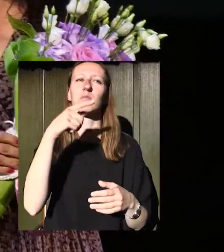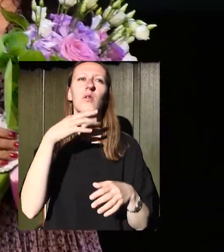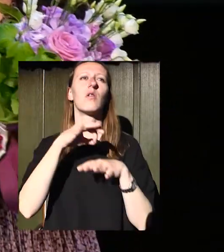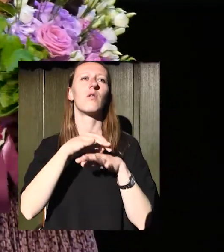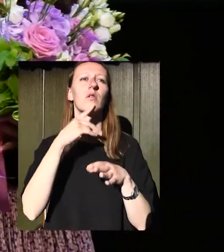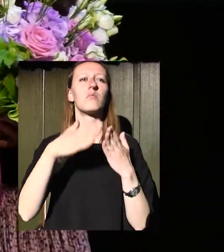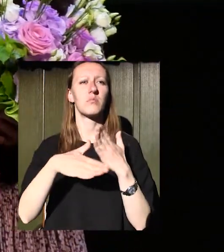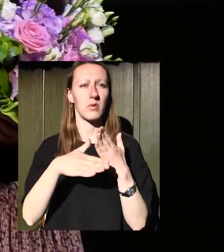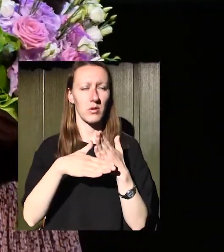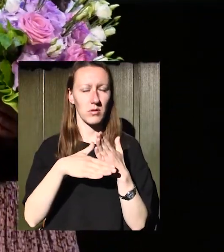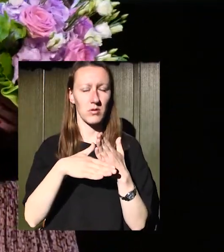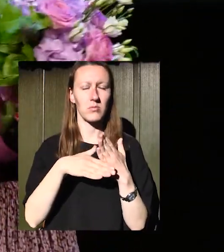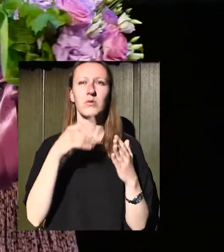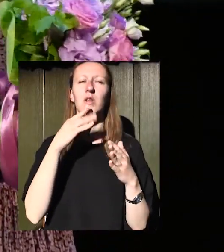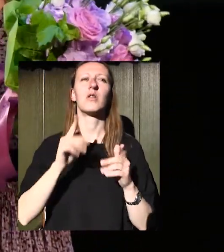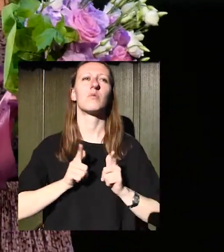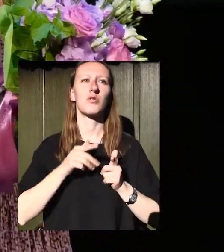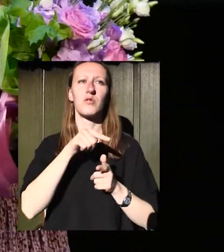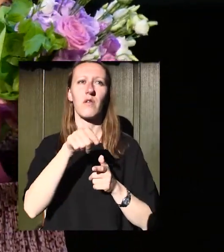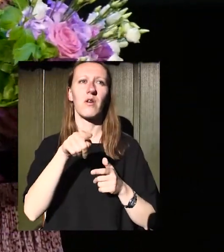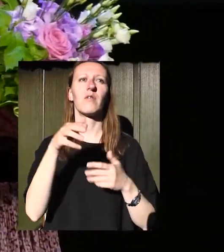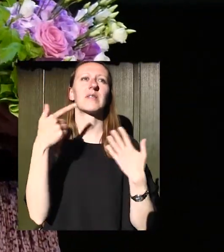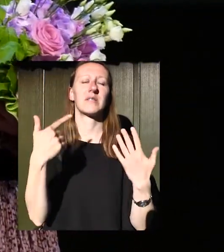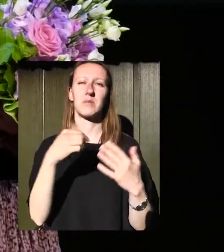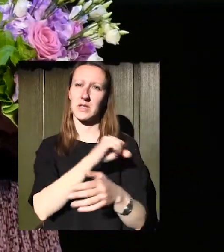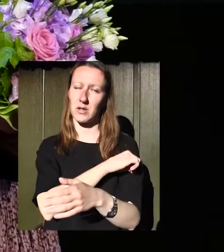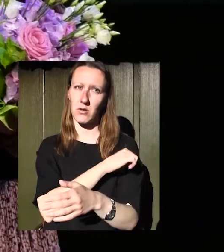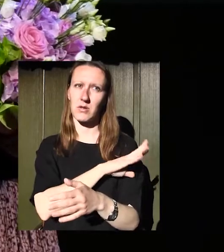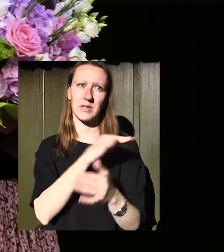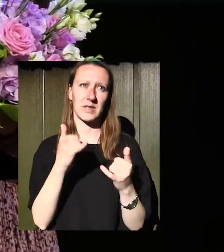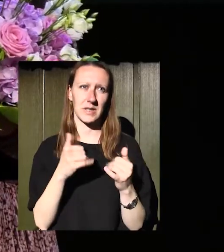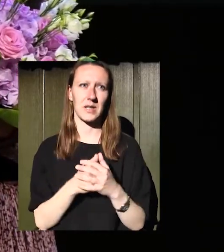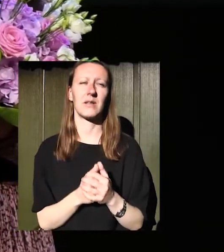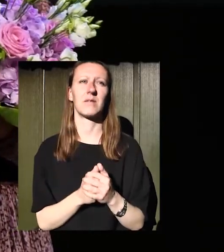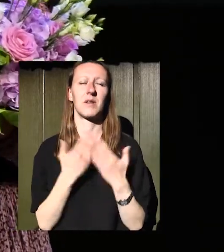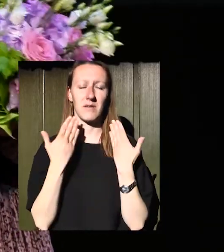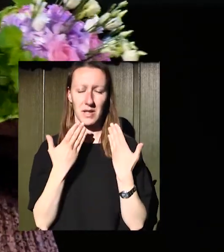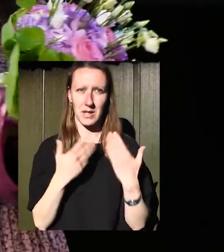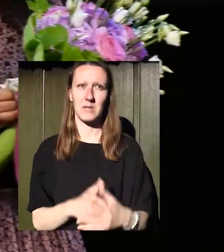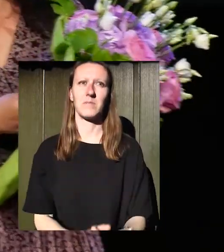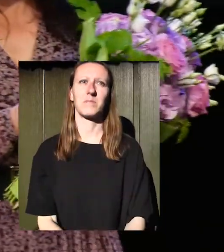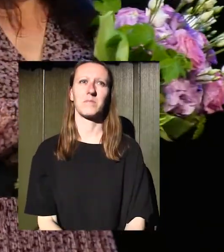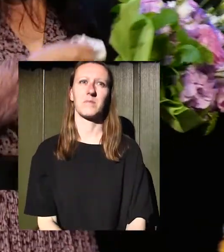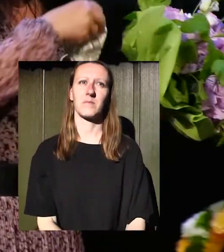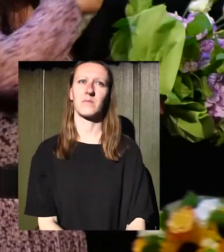svim dirigentima koji su nam pomogli da proživimo svih ovih 70 godina do sada. Hvala.